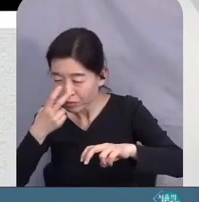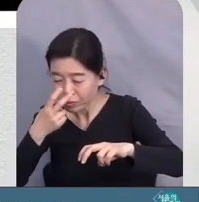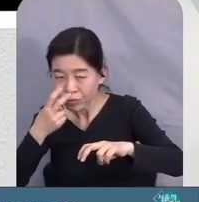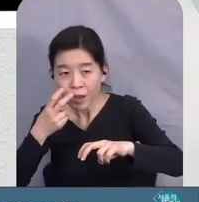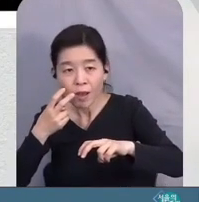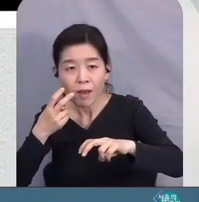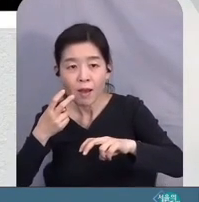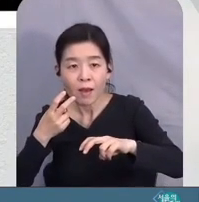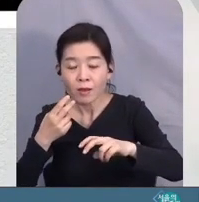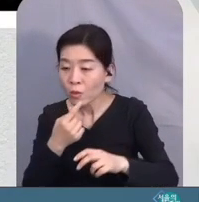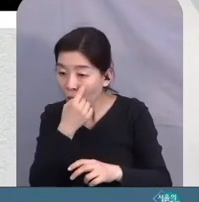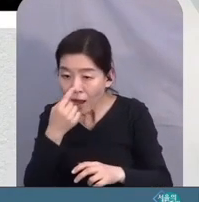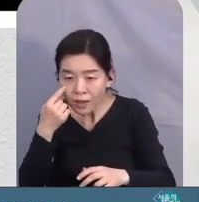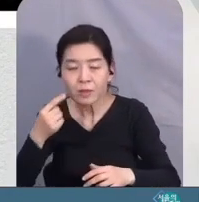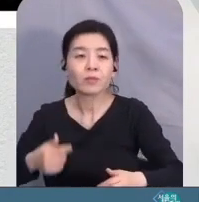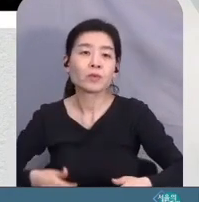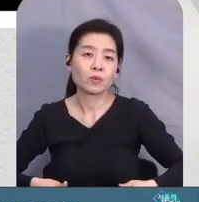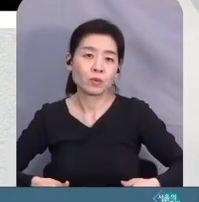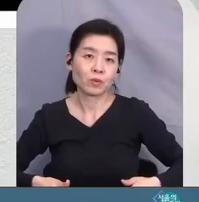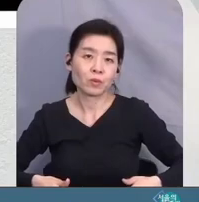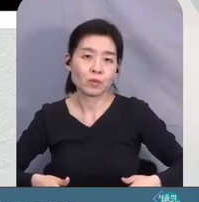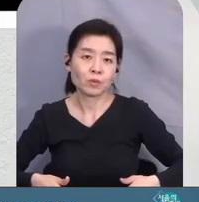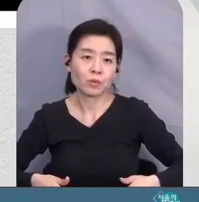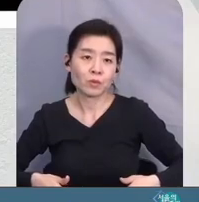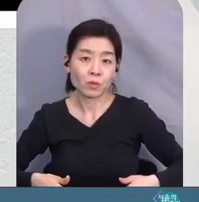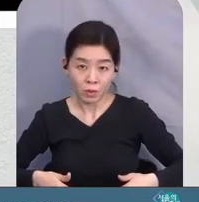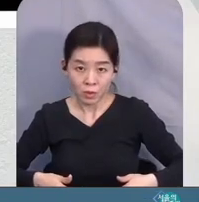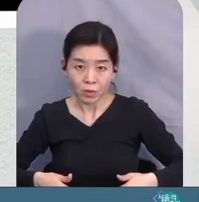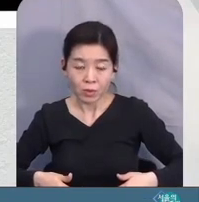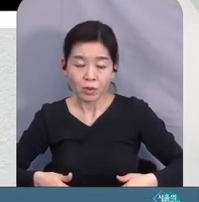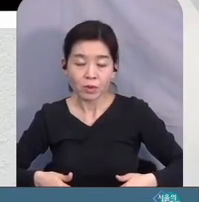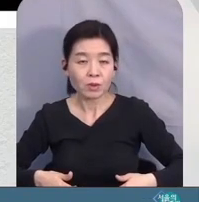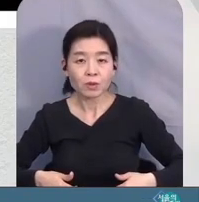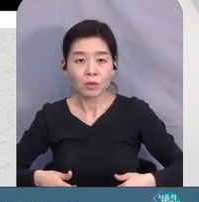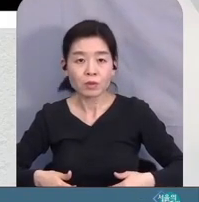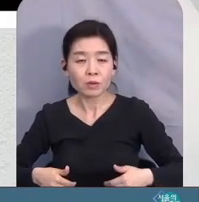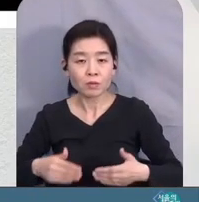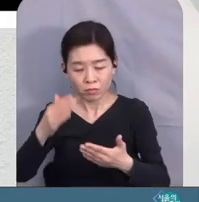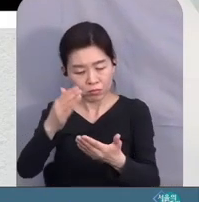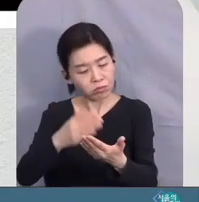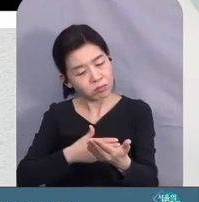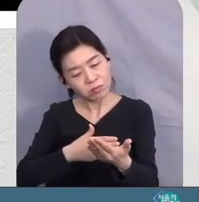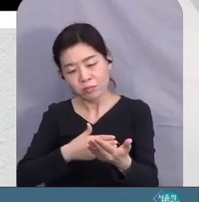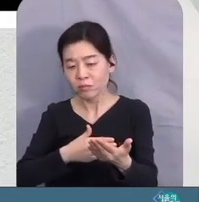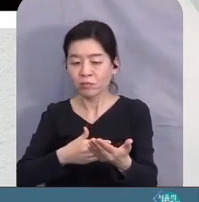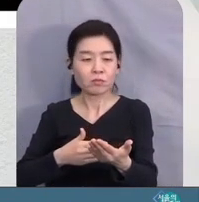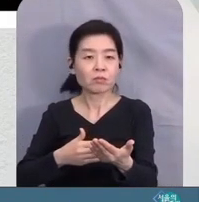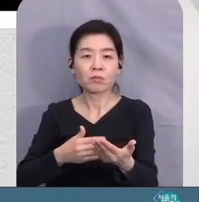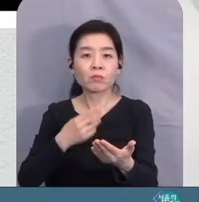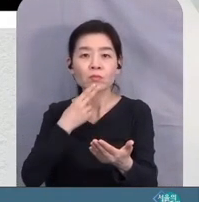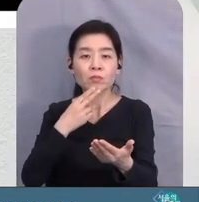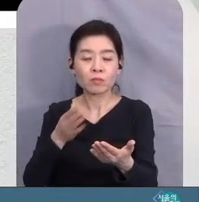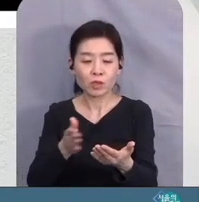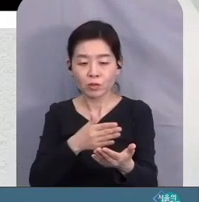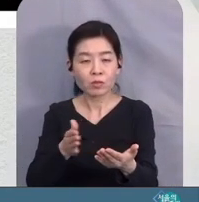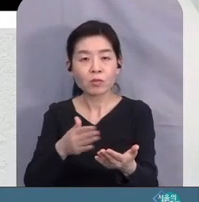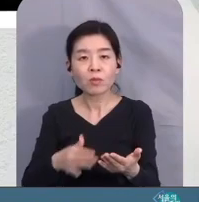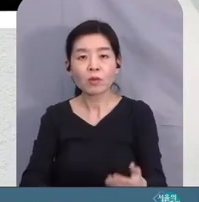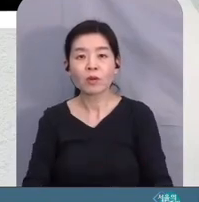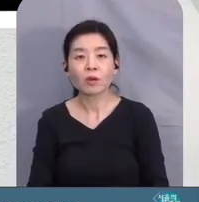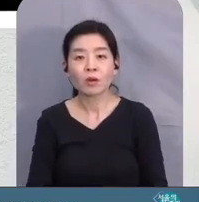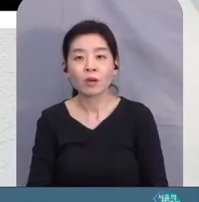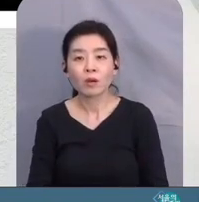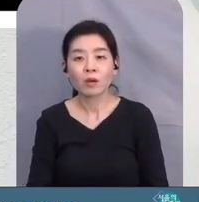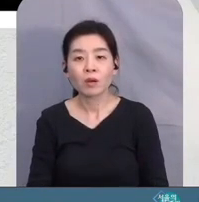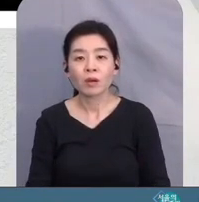쭉 확인을 해야 되는데 그런 내용이 지금 기준이 없어요. 그런데 뭘 가서 보냐. 지금